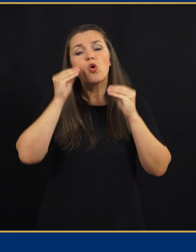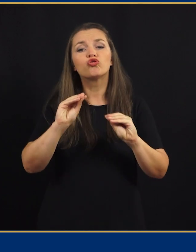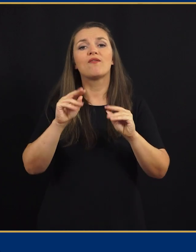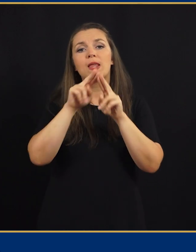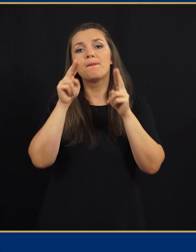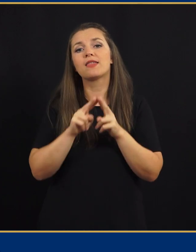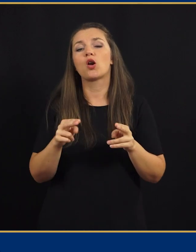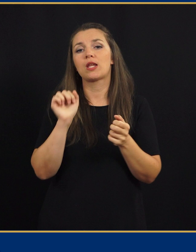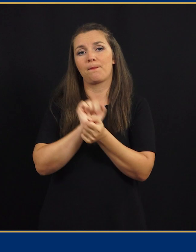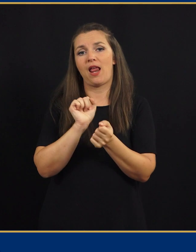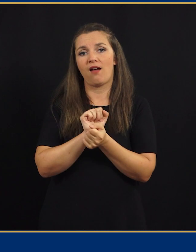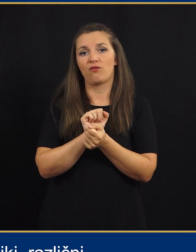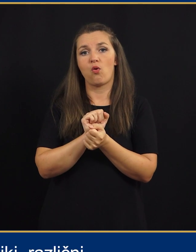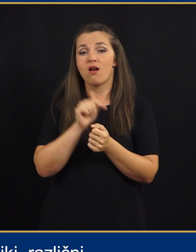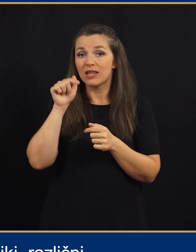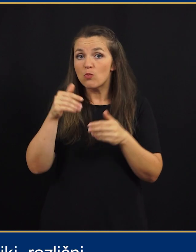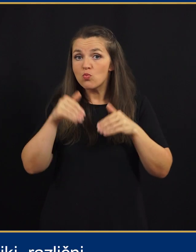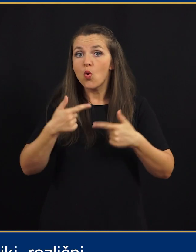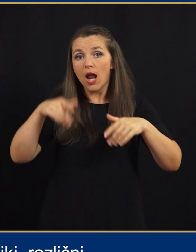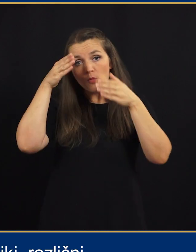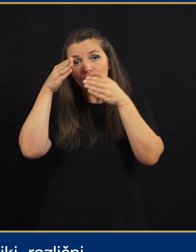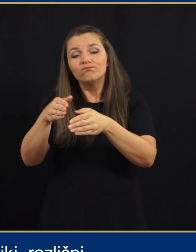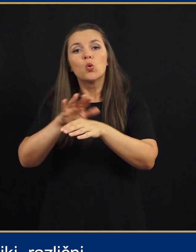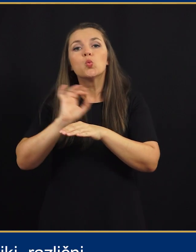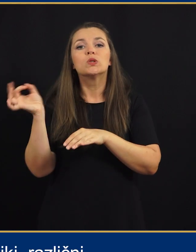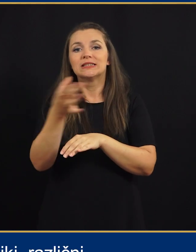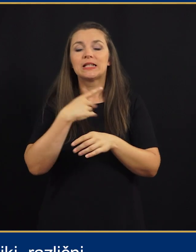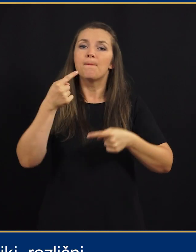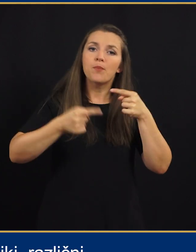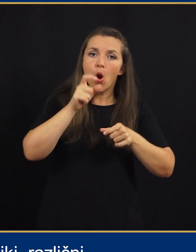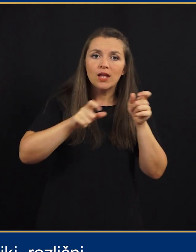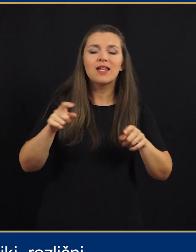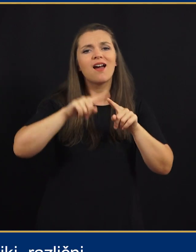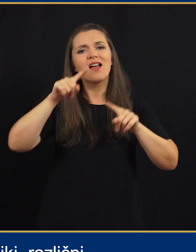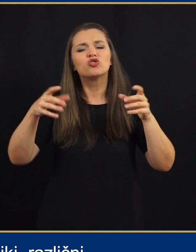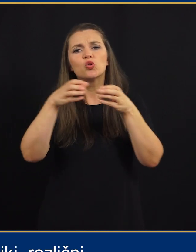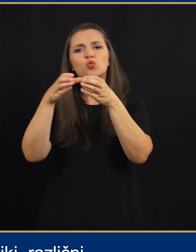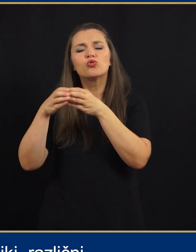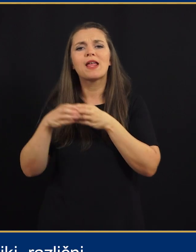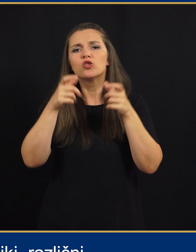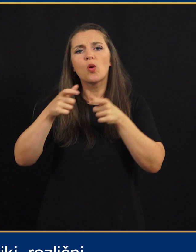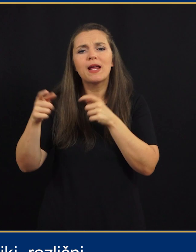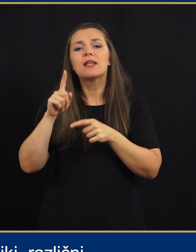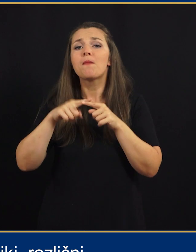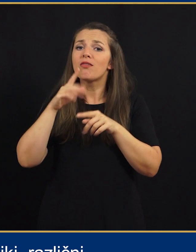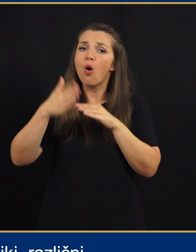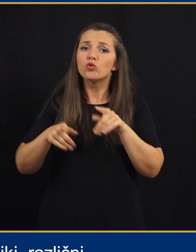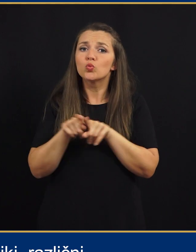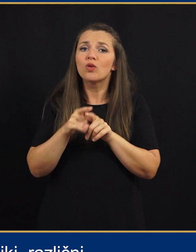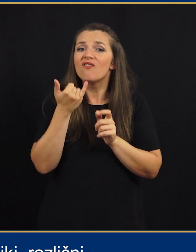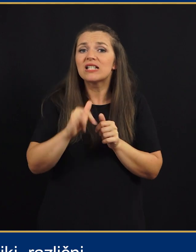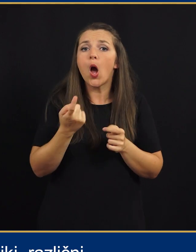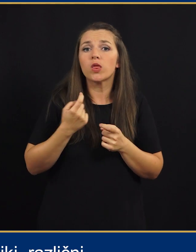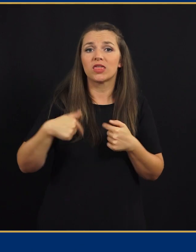upoštevanje mednarodnega prava. K temu moramo stremeti vsi, politiki, različni družbeni subjekti in ne nazadnje vsak